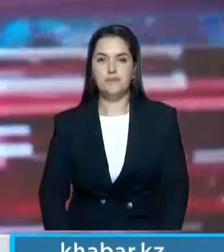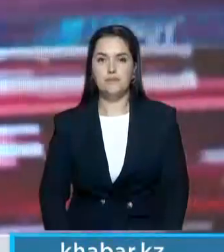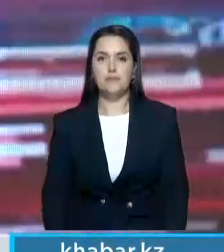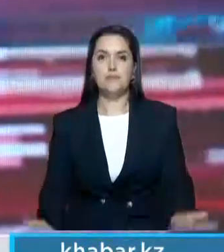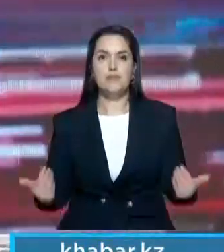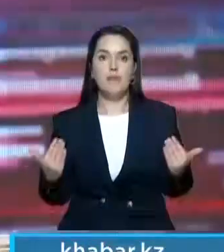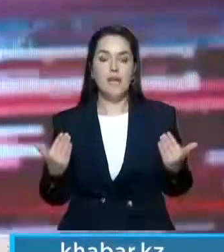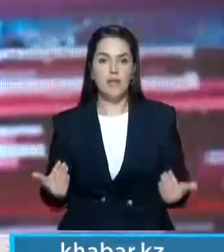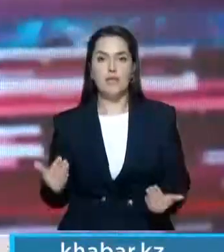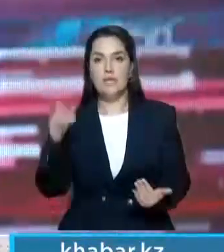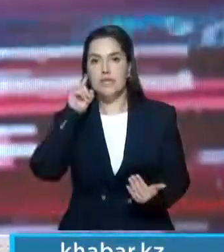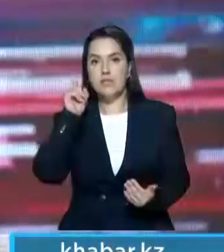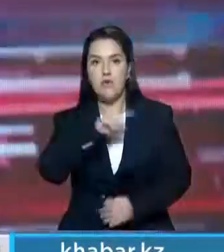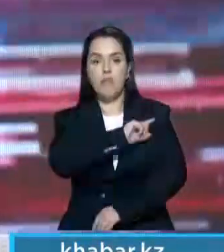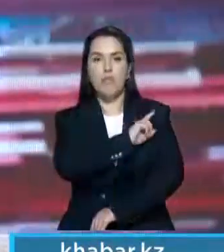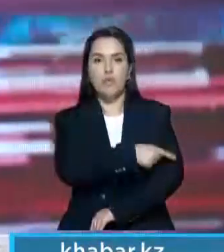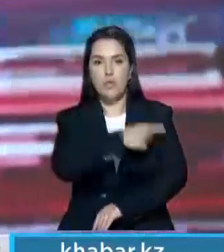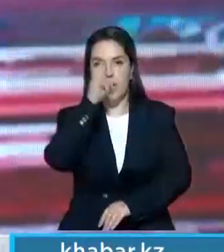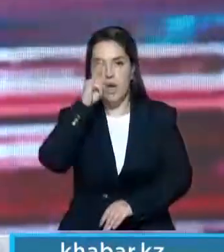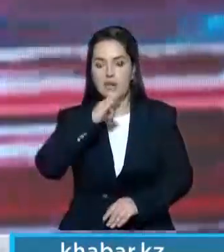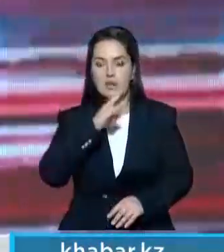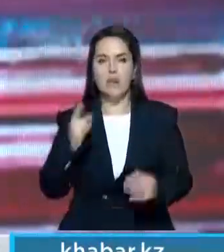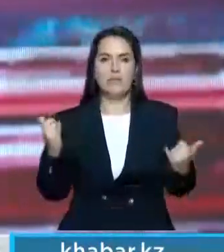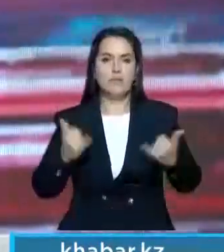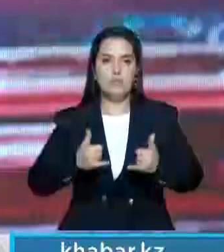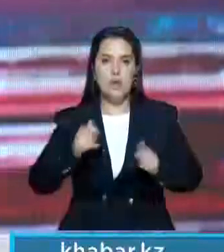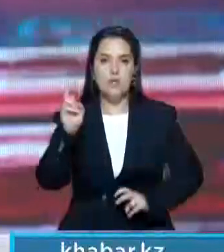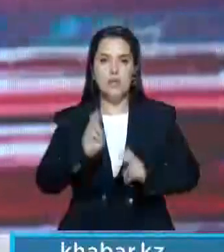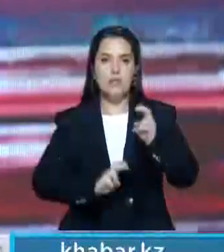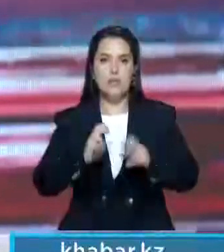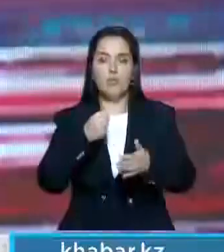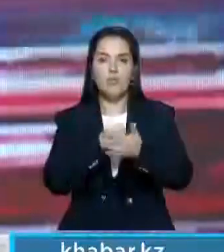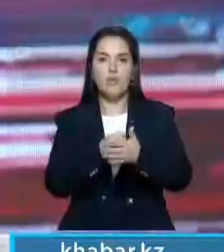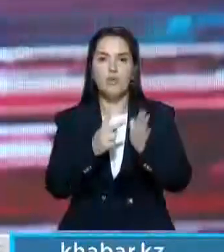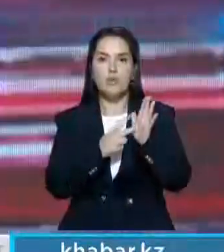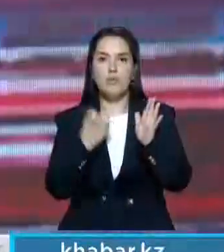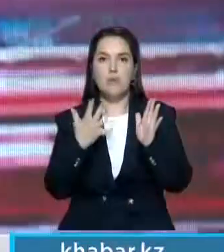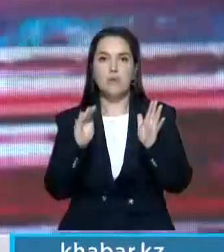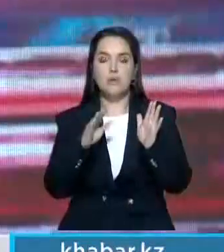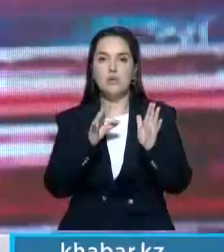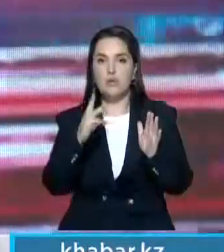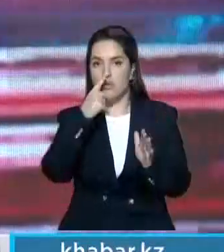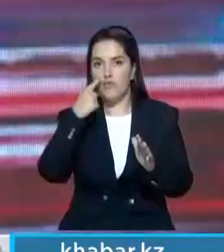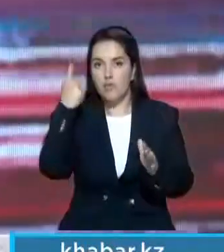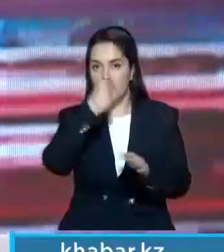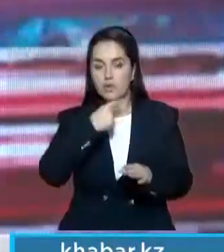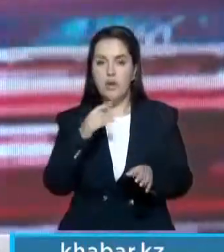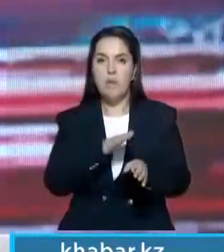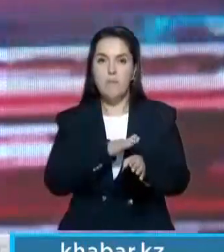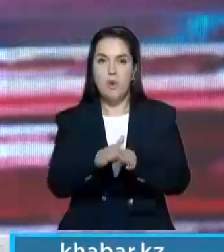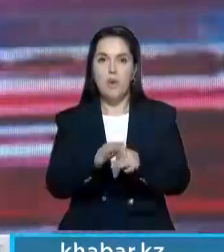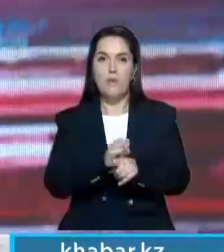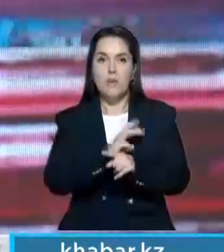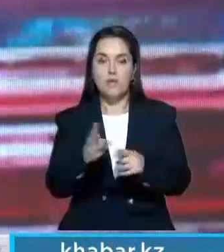и сегодня же стала известно что мощность Казахстанского битумного завода увеличит до 750.000 тонн в год это позволит полностью покрыть